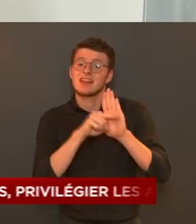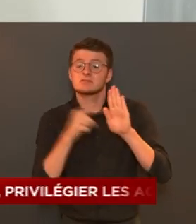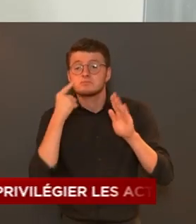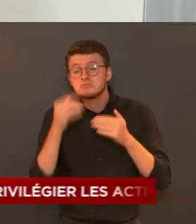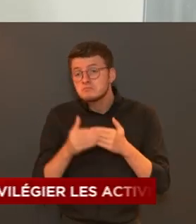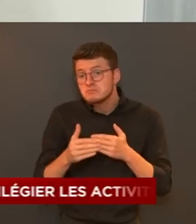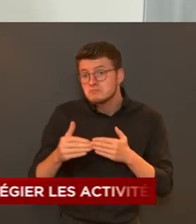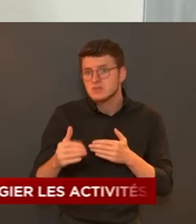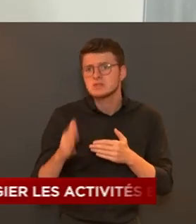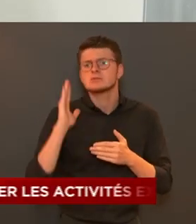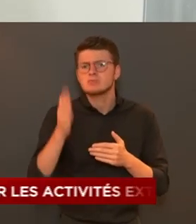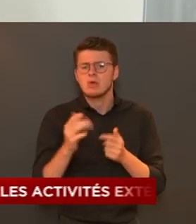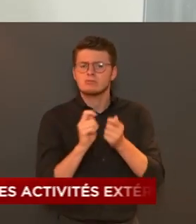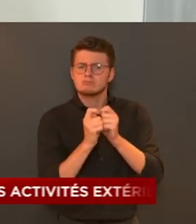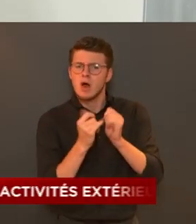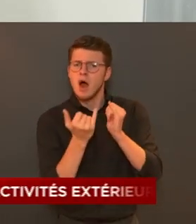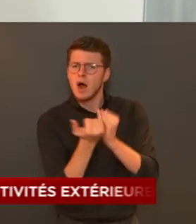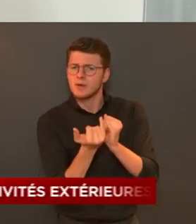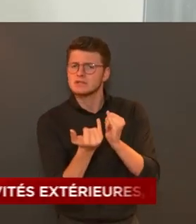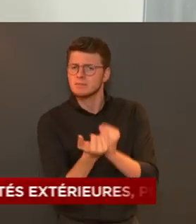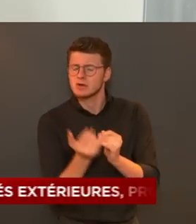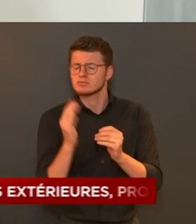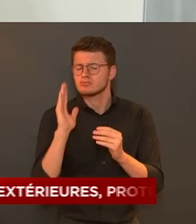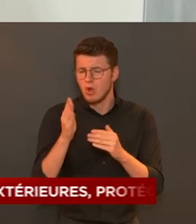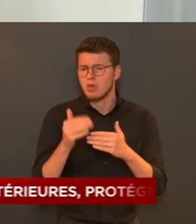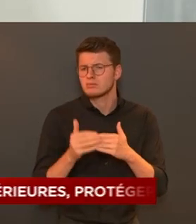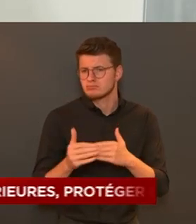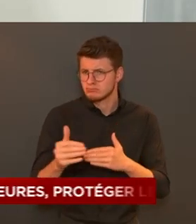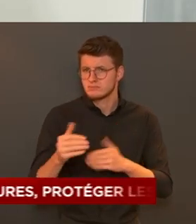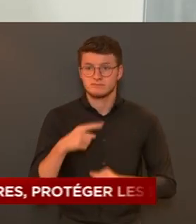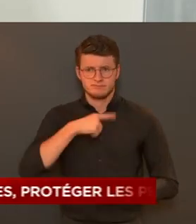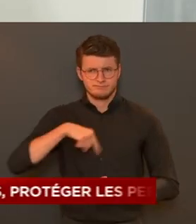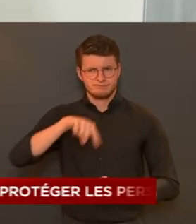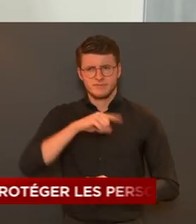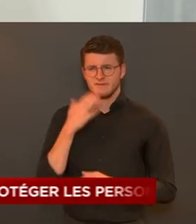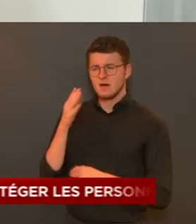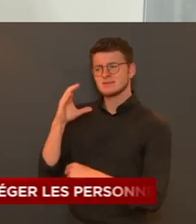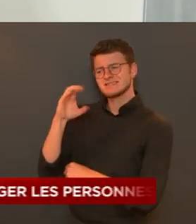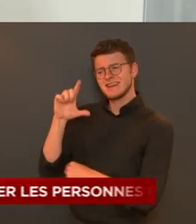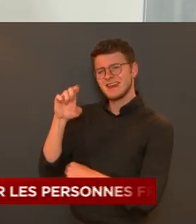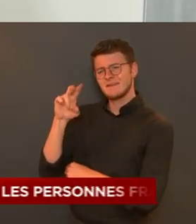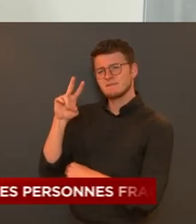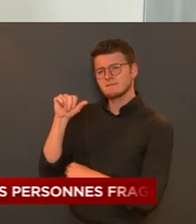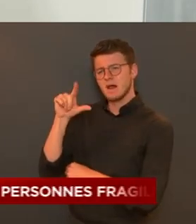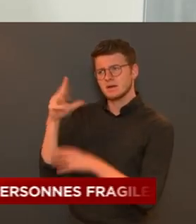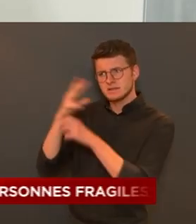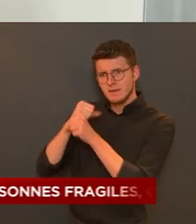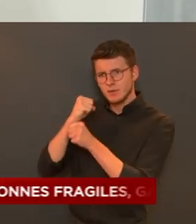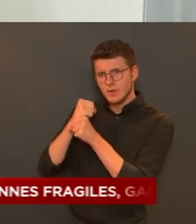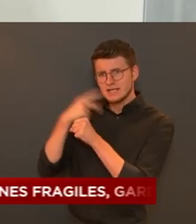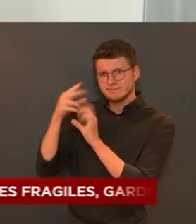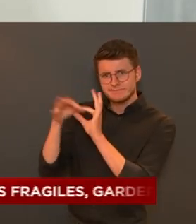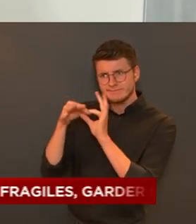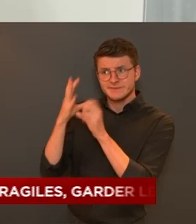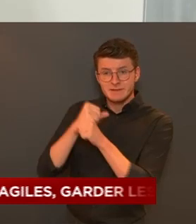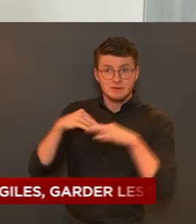Ces règles seront donc adaptées dans un futur proche. Nous avons demandé au CEDEVAL de se concerter